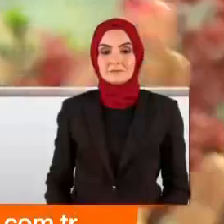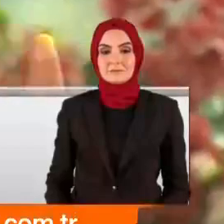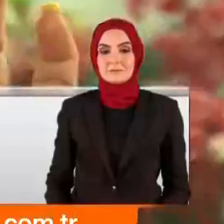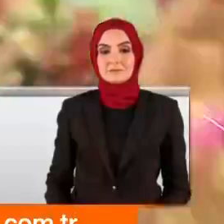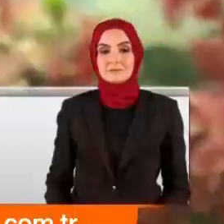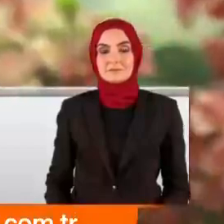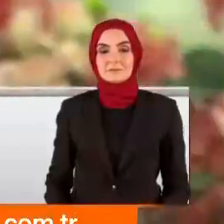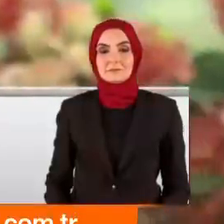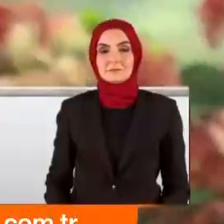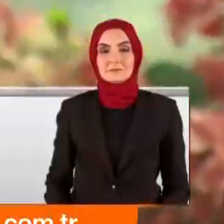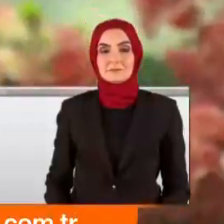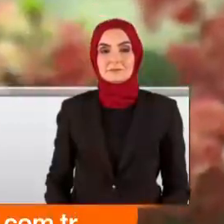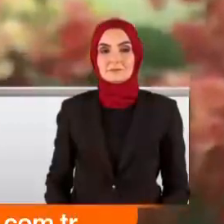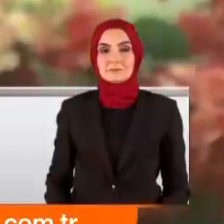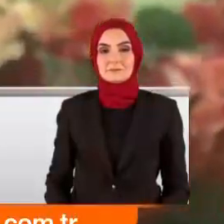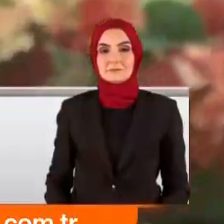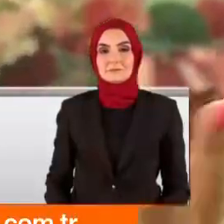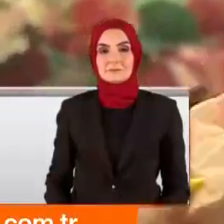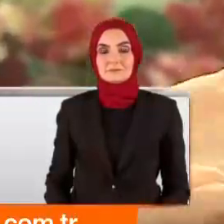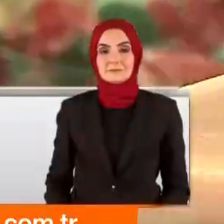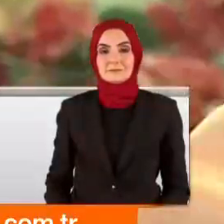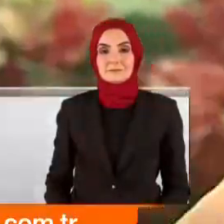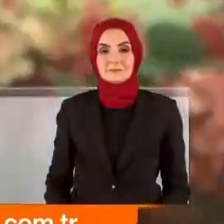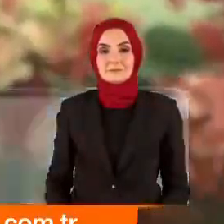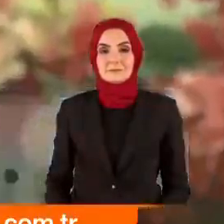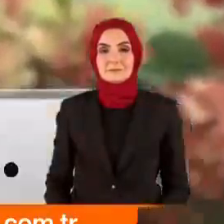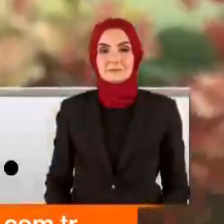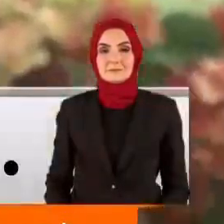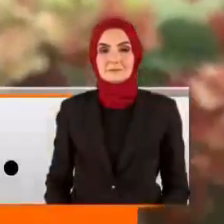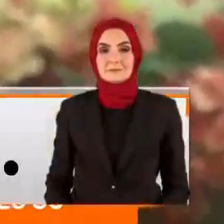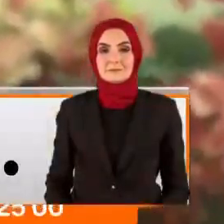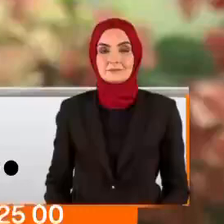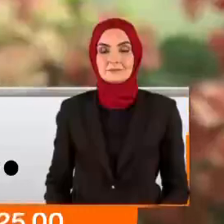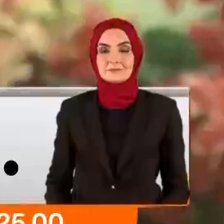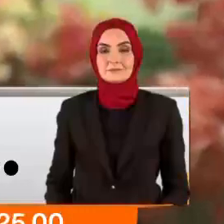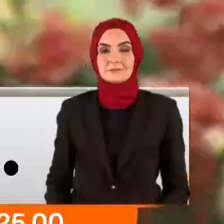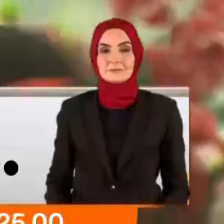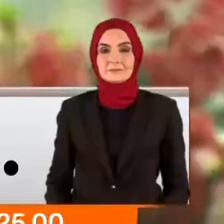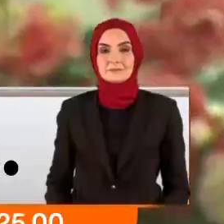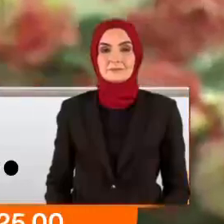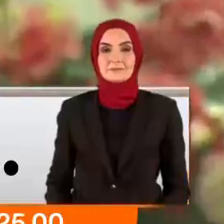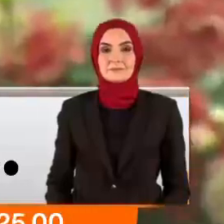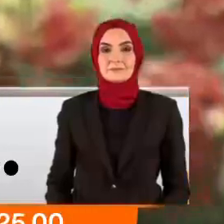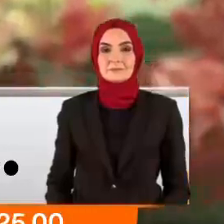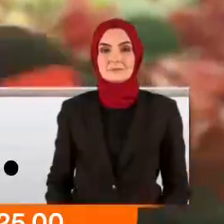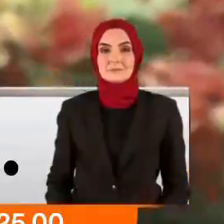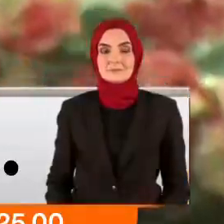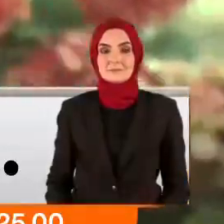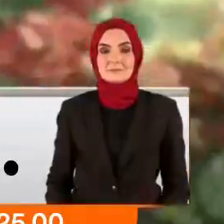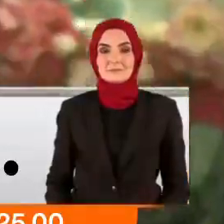really, really in a Sultan Süleyman Castle. So real Ottoman